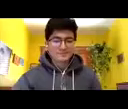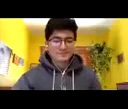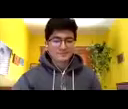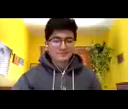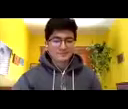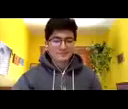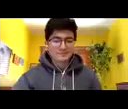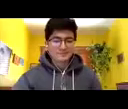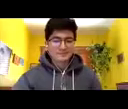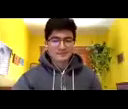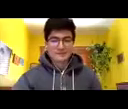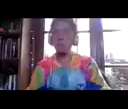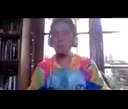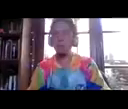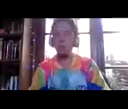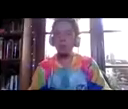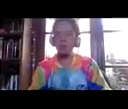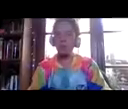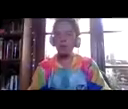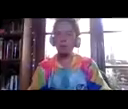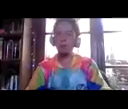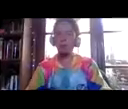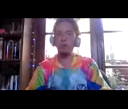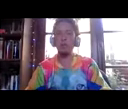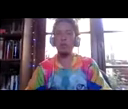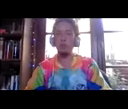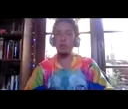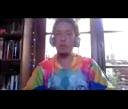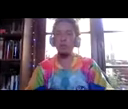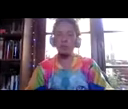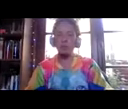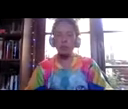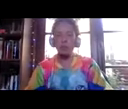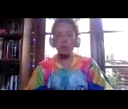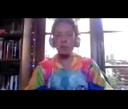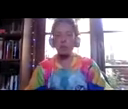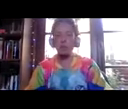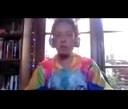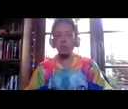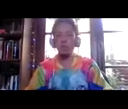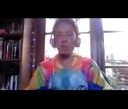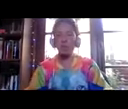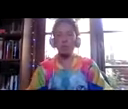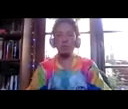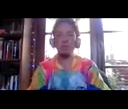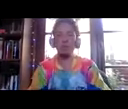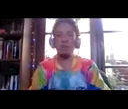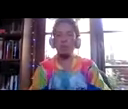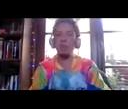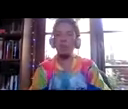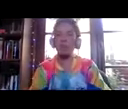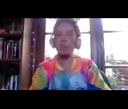Bonjour, bonsoir. Nous sommes de l'Assemblée trans extraordinaire pour la santé intégrale